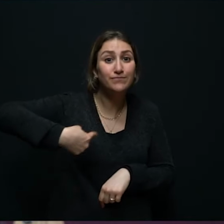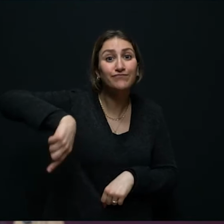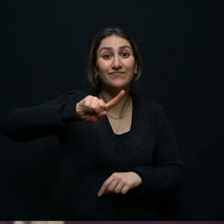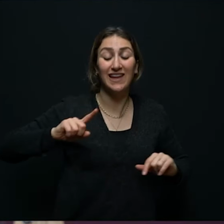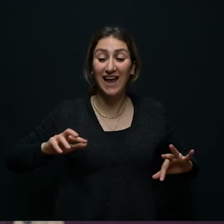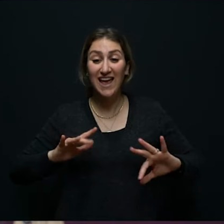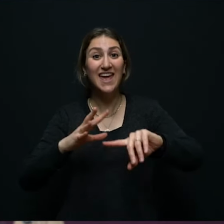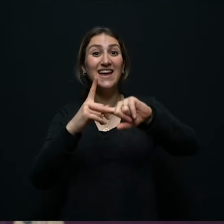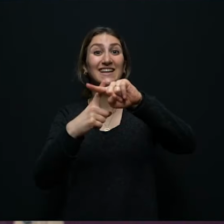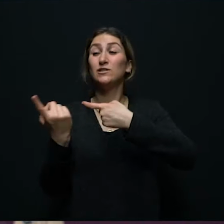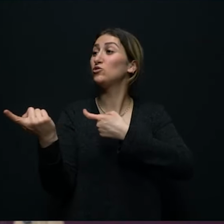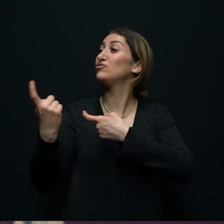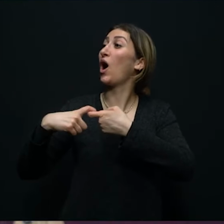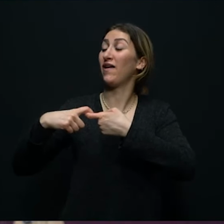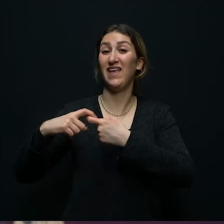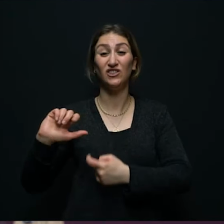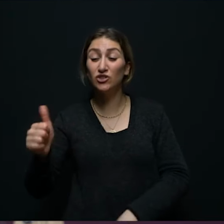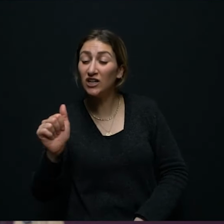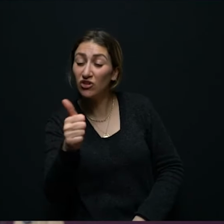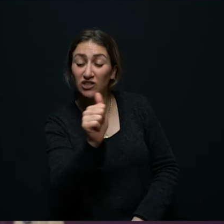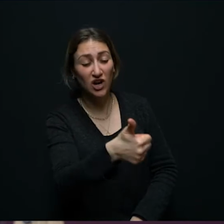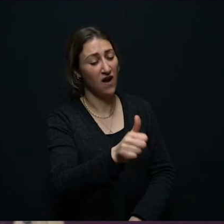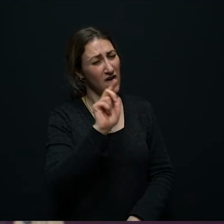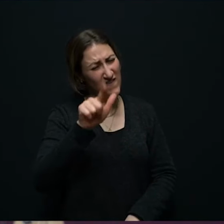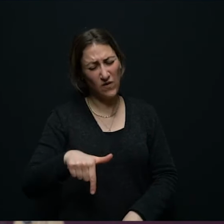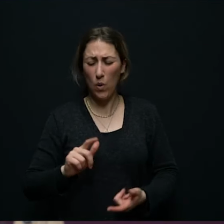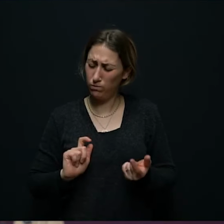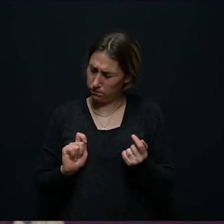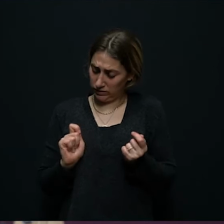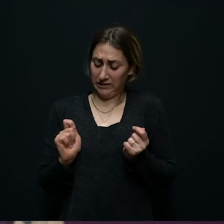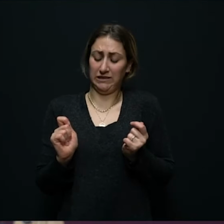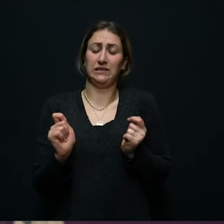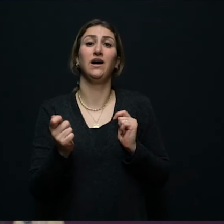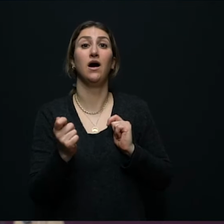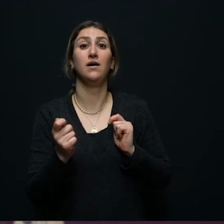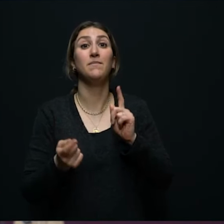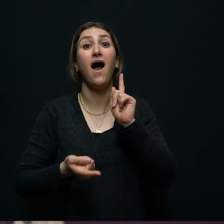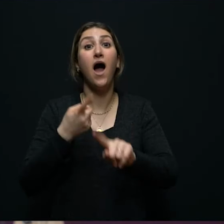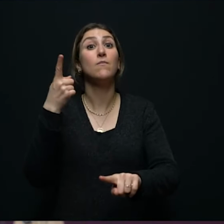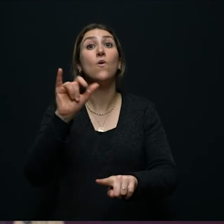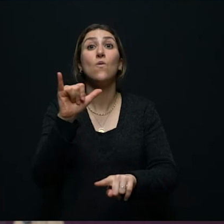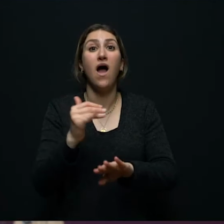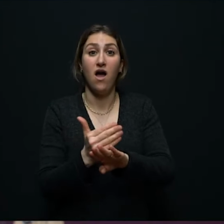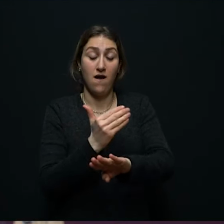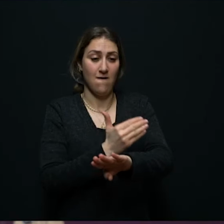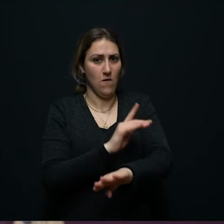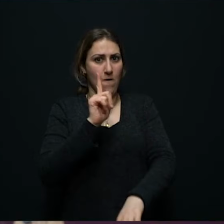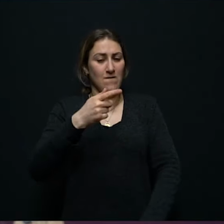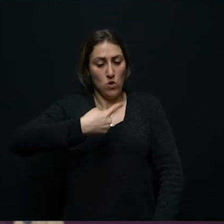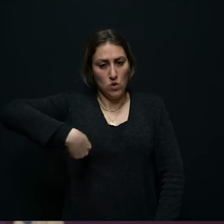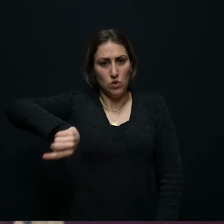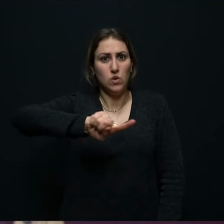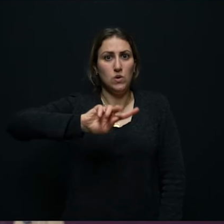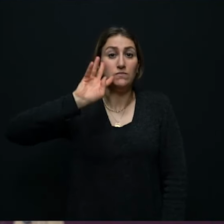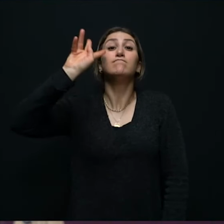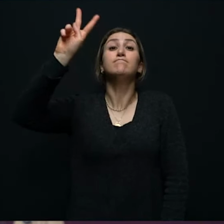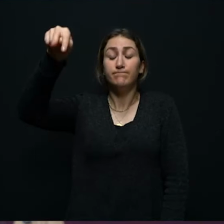la partie le moment nous le reconnaissons dieu peut commencer son oeuvre